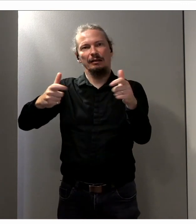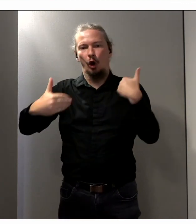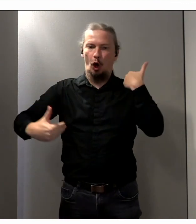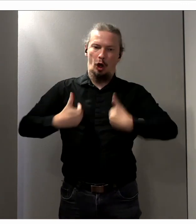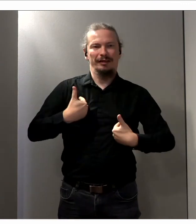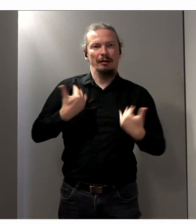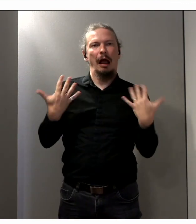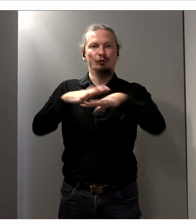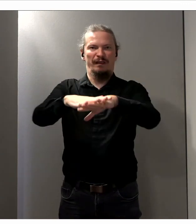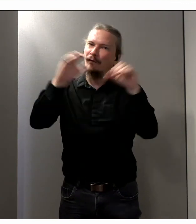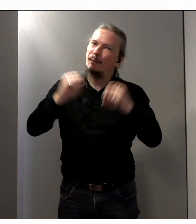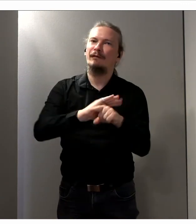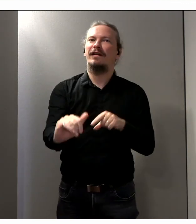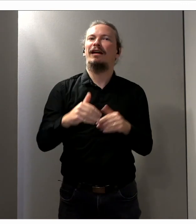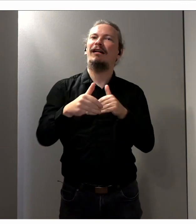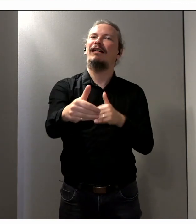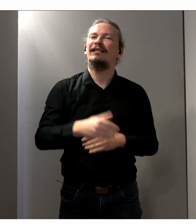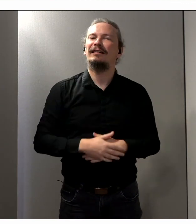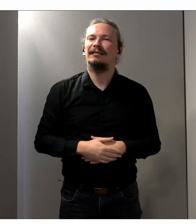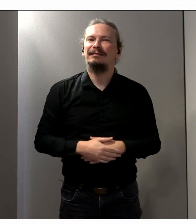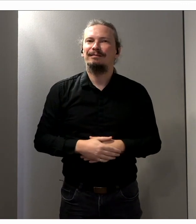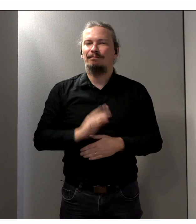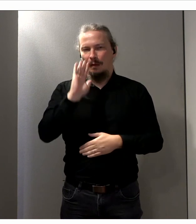handi inclusive. Et donc, dans la